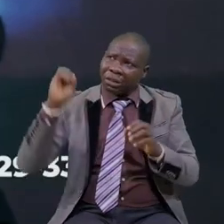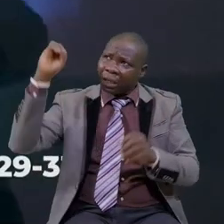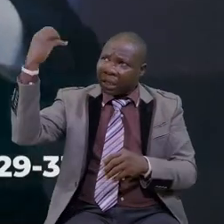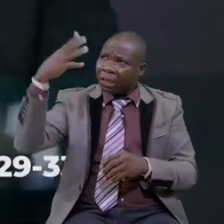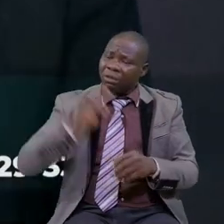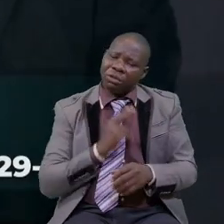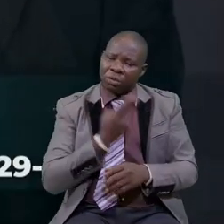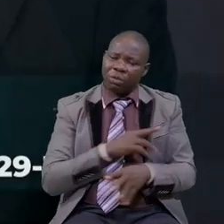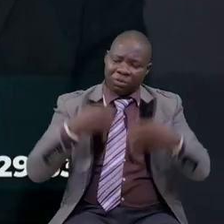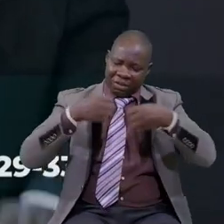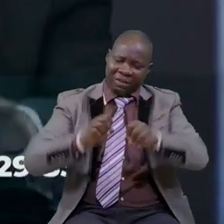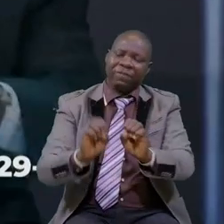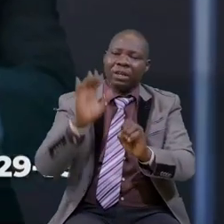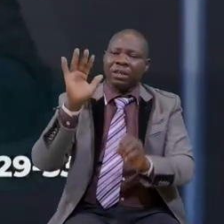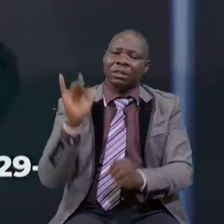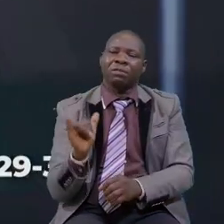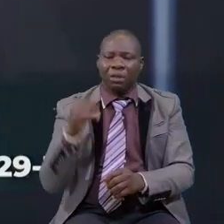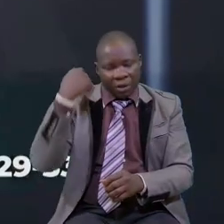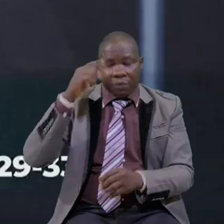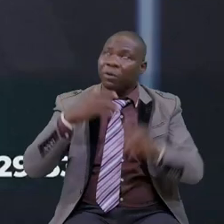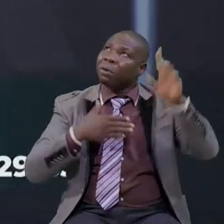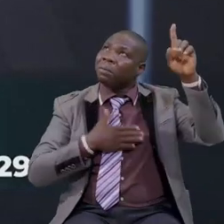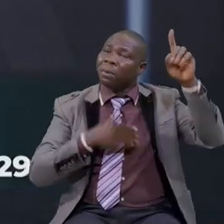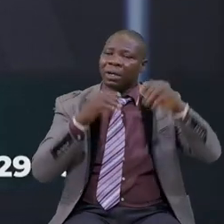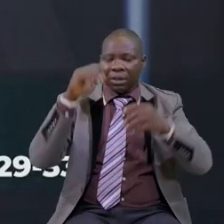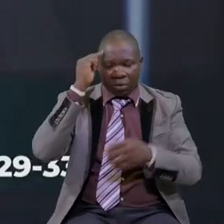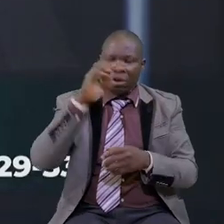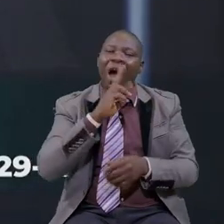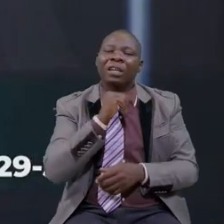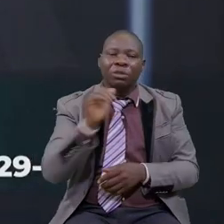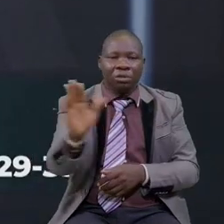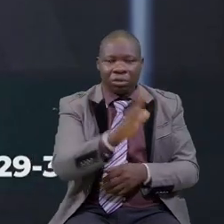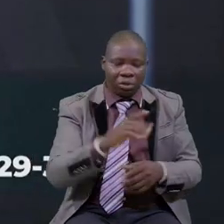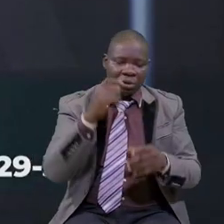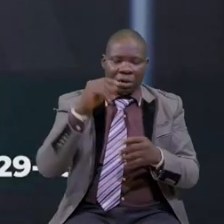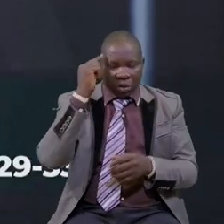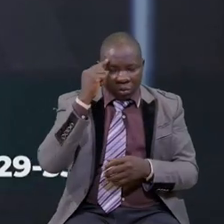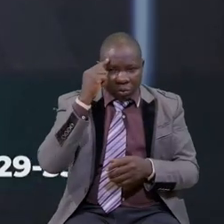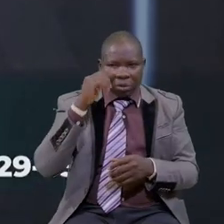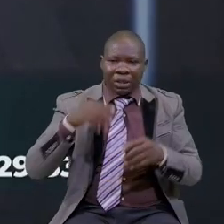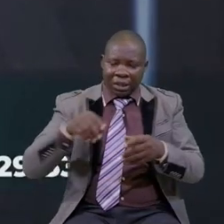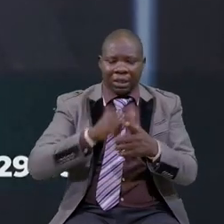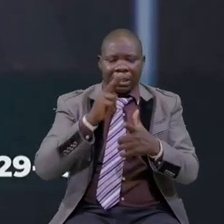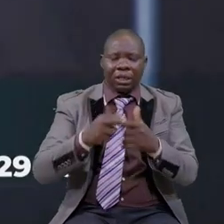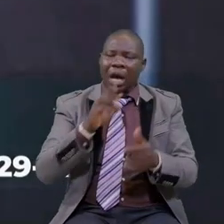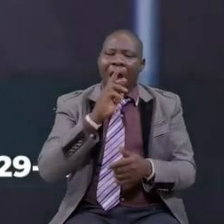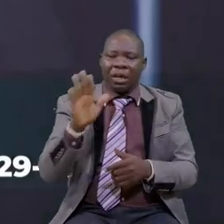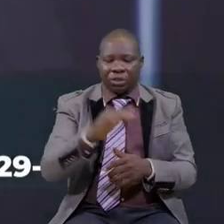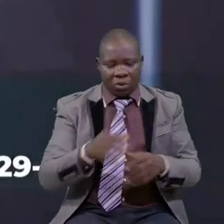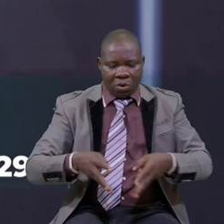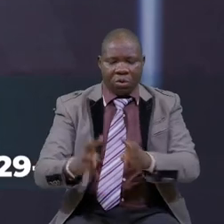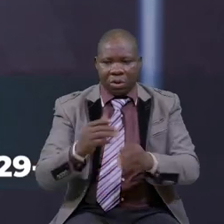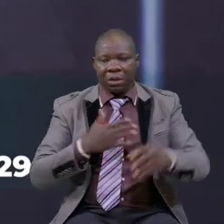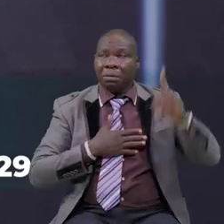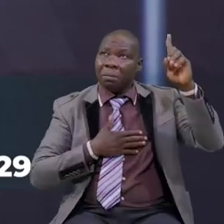parce que ces pensées nous illuminent, car mes pensées ne sont pas vos pensées et mes voix ne sont pas mes voix,